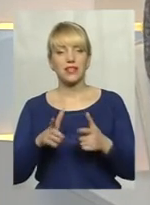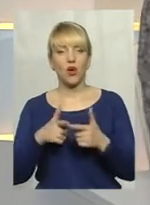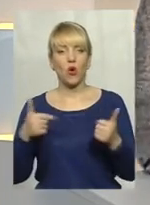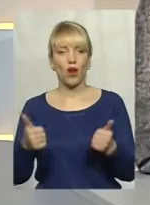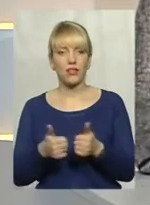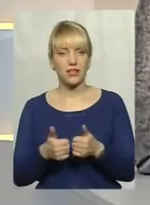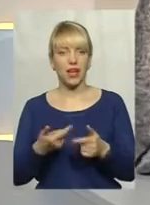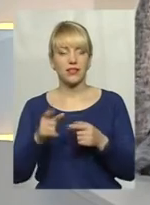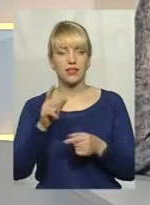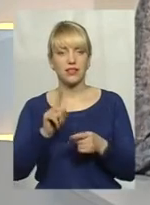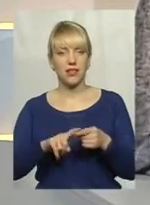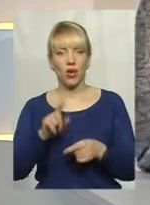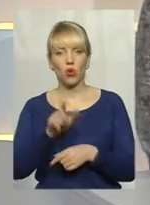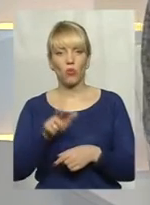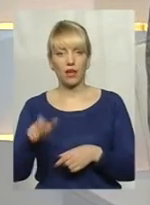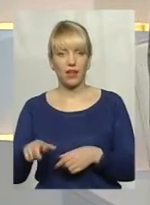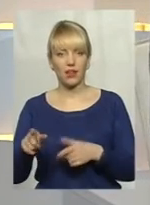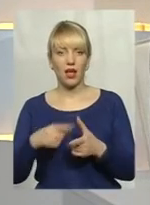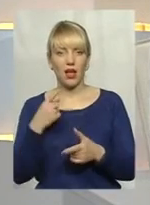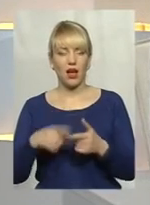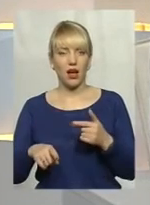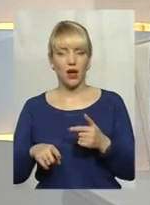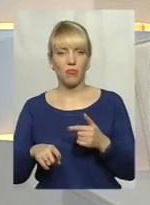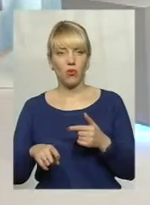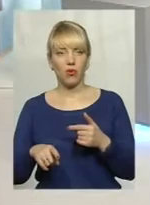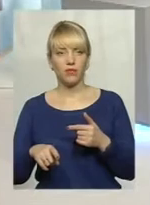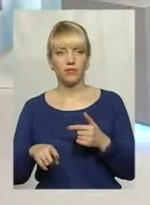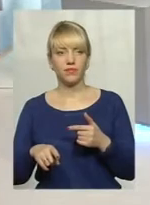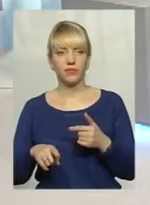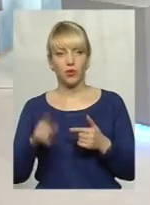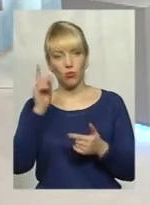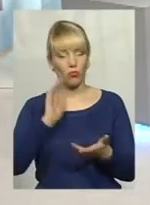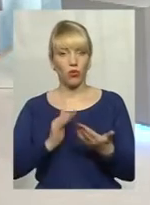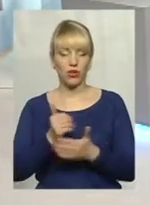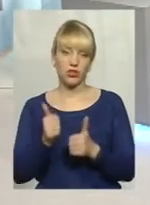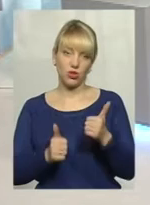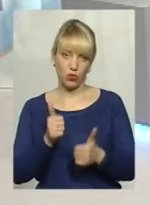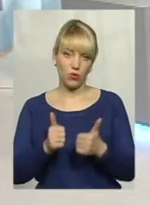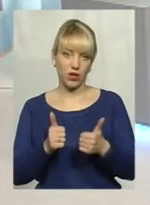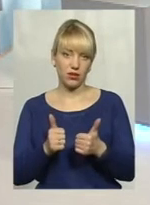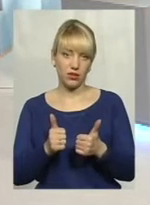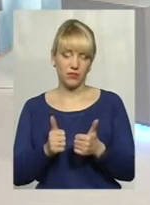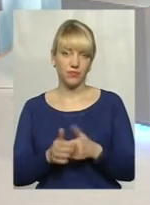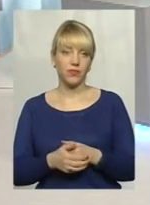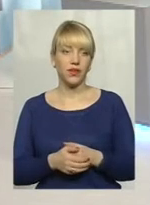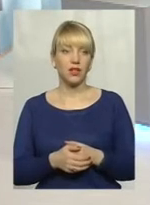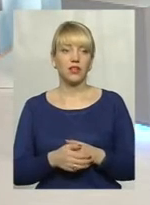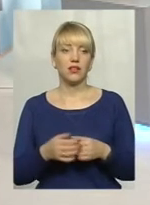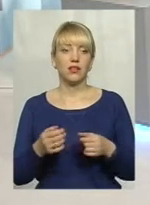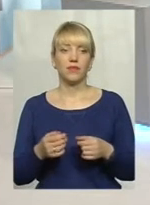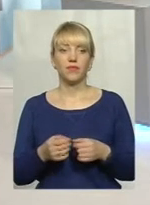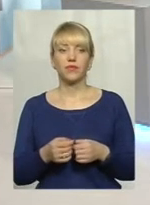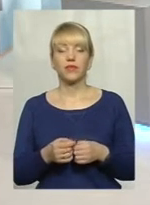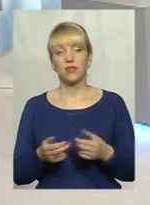організації, громадяни або ж безпосередньо політичні конкуренти? Виходить лише так?